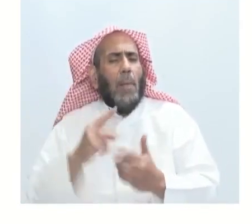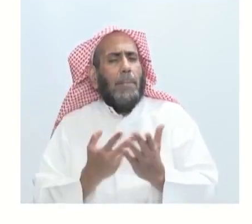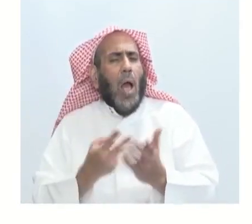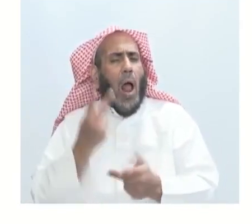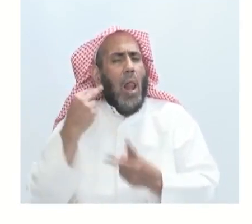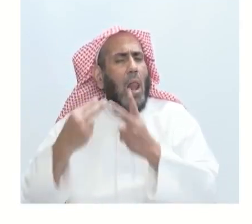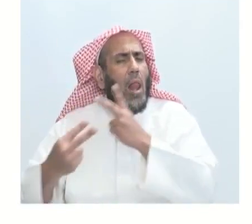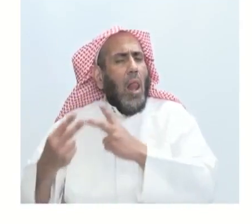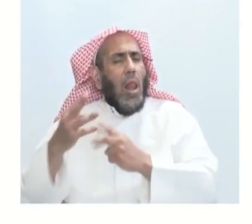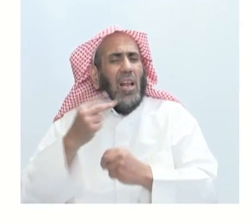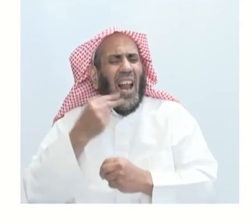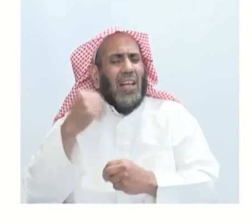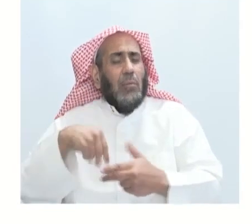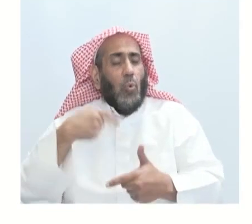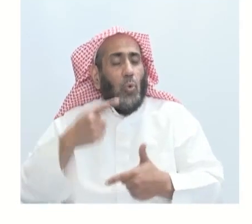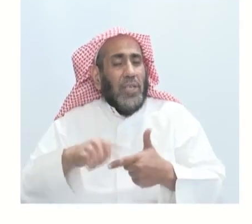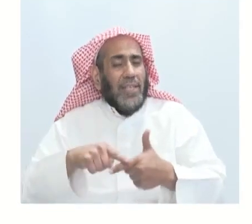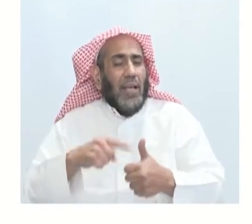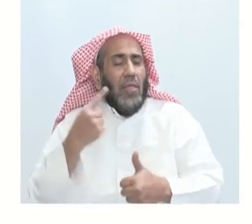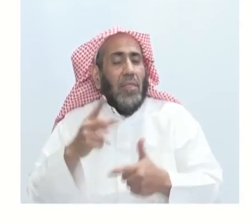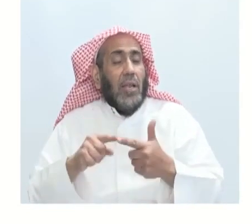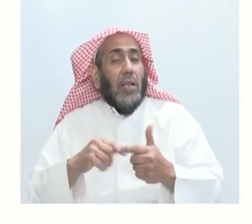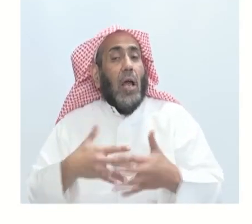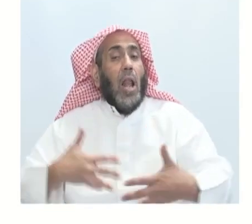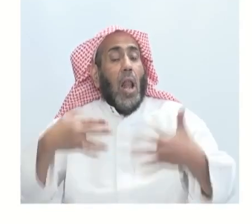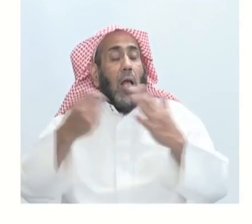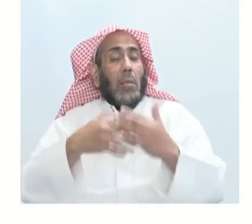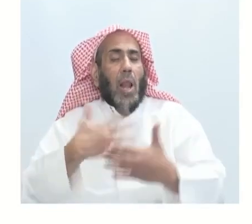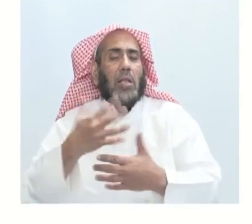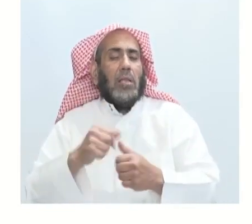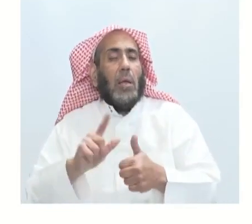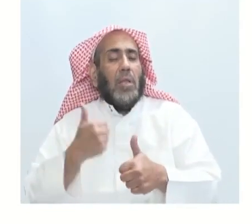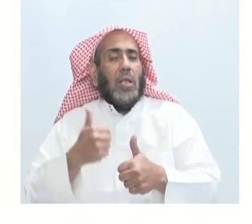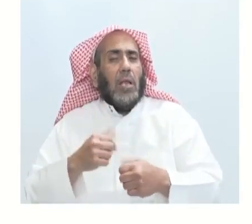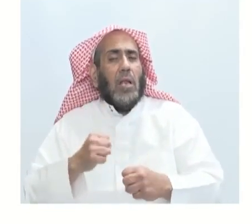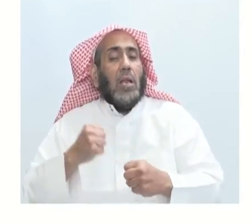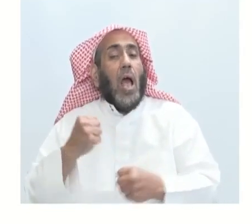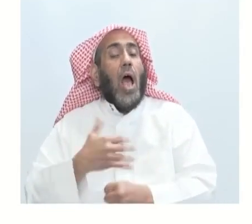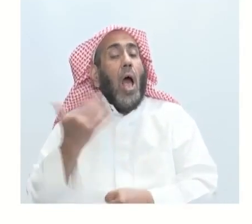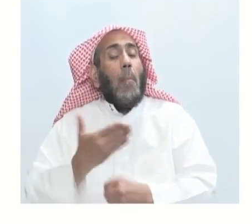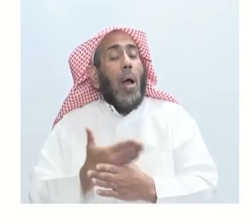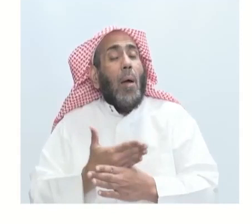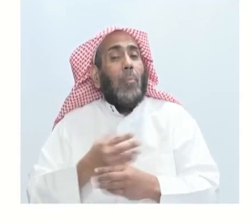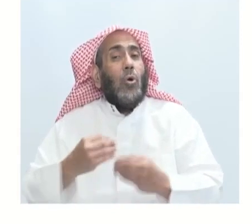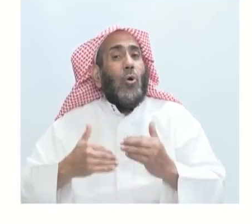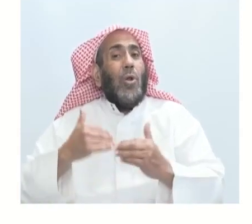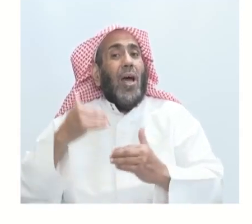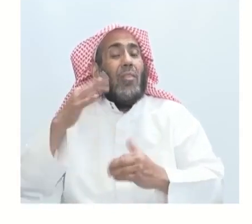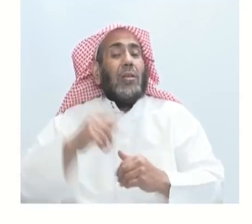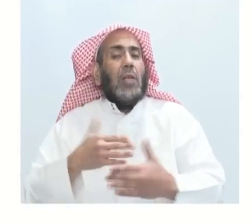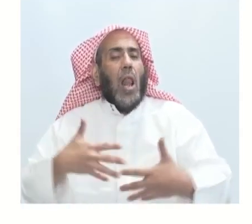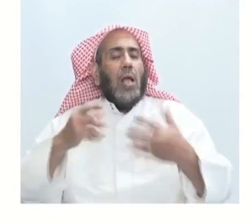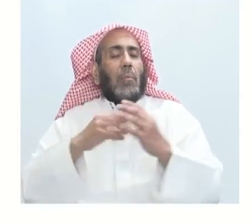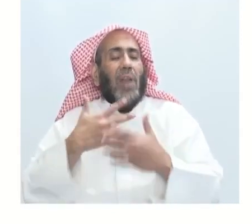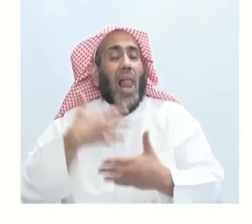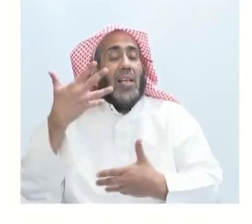فيه عن الادب الحديث عن الادب الحديث طبعا بدايه عوامل نهضه الادب العربي في العصر الحديث